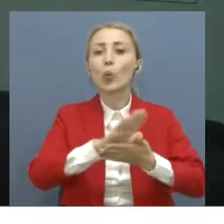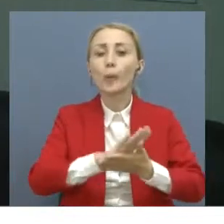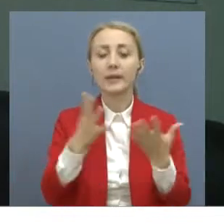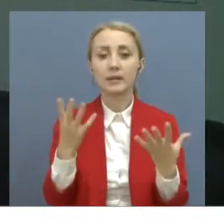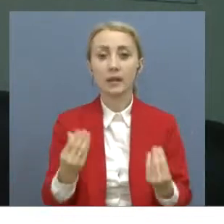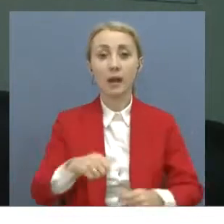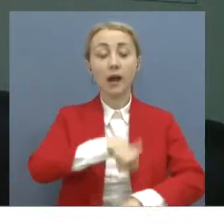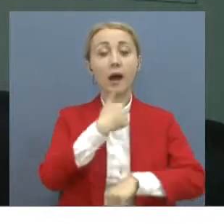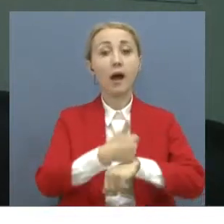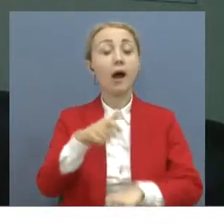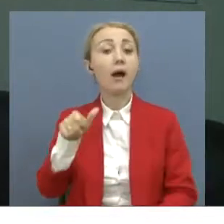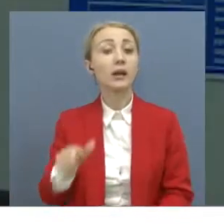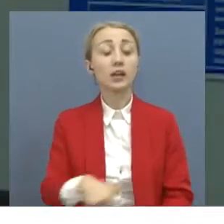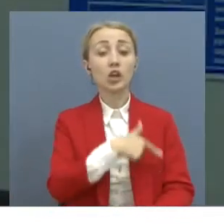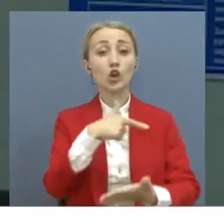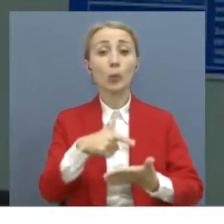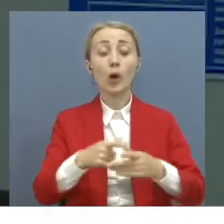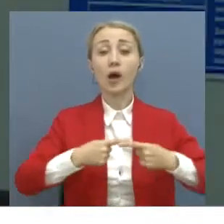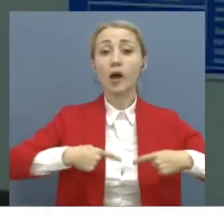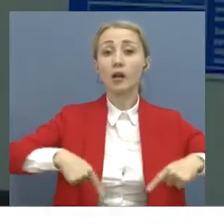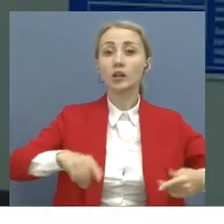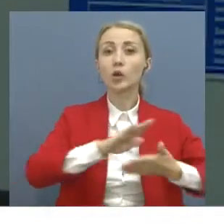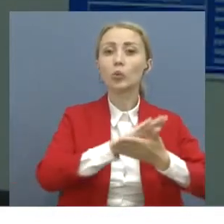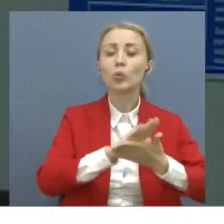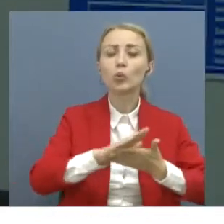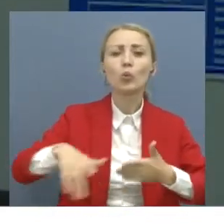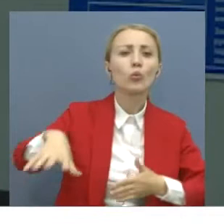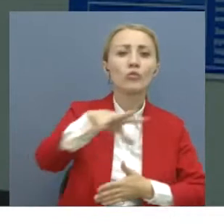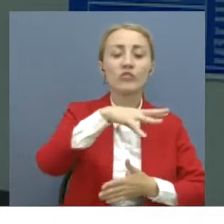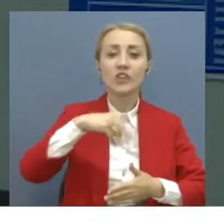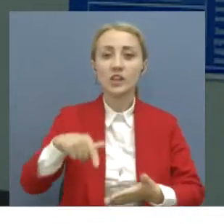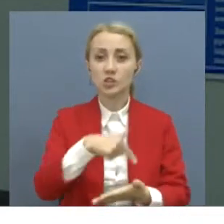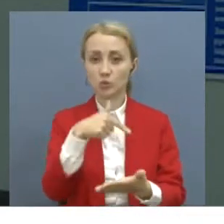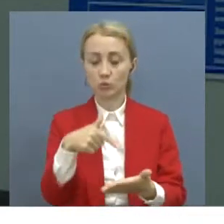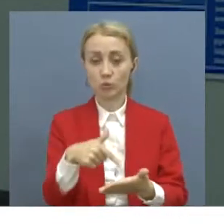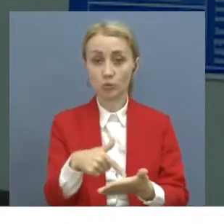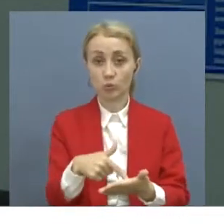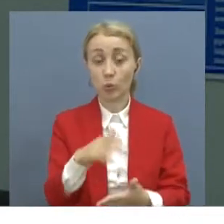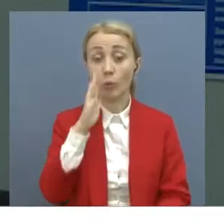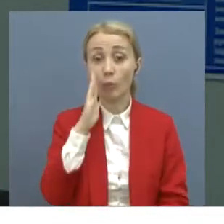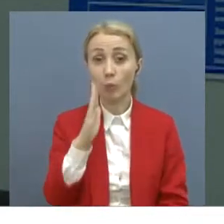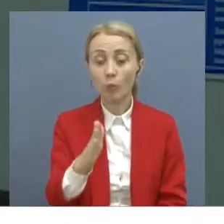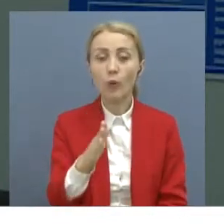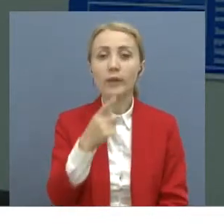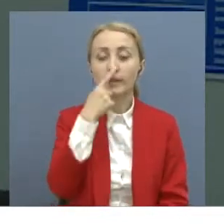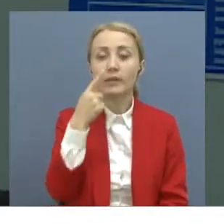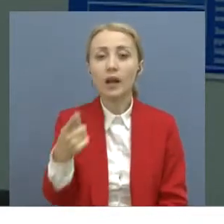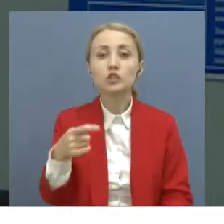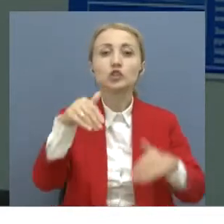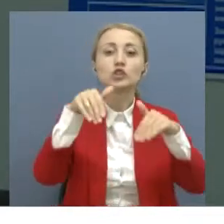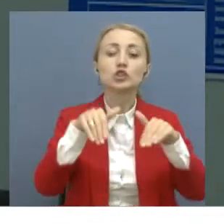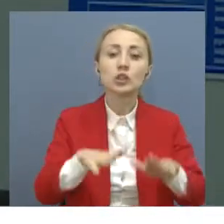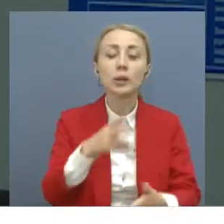үйлері, кәсіпорындар осы күндері тазалық жұмыстарын жүргізулері керек. Қала әкімдігі аймақ территориясын дезинфекциялайды. Одан әрі жағдайдан қалай